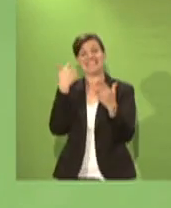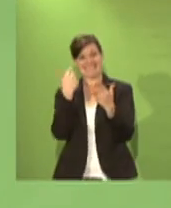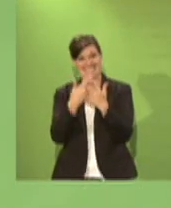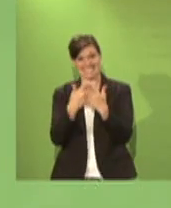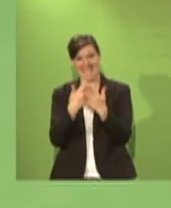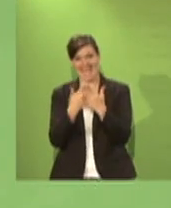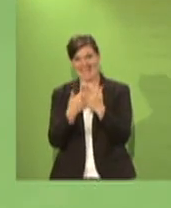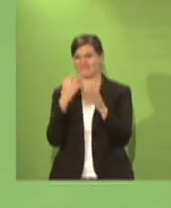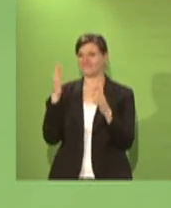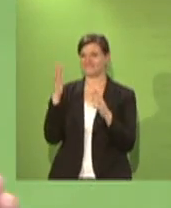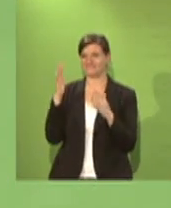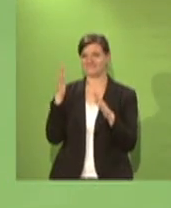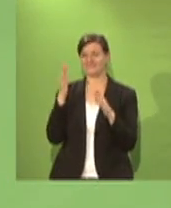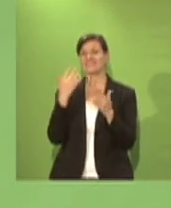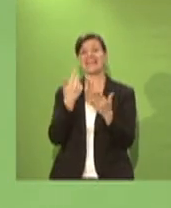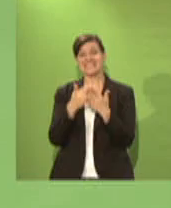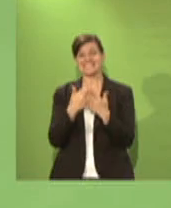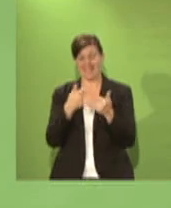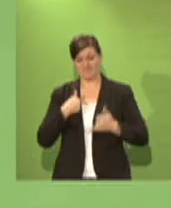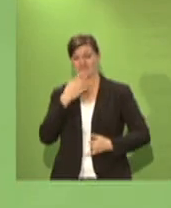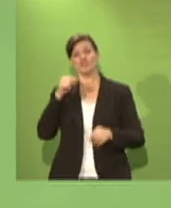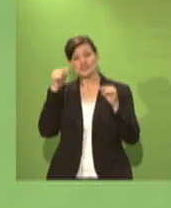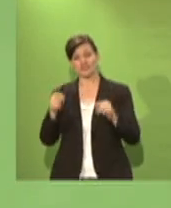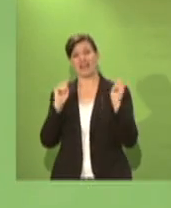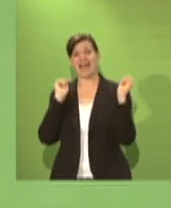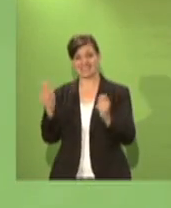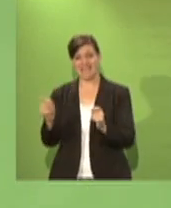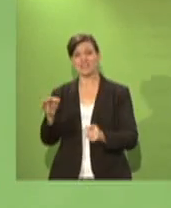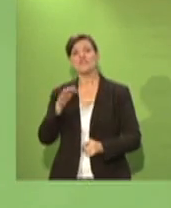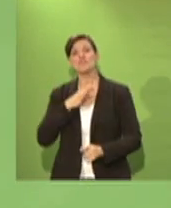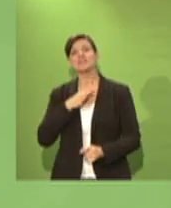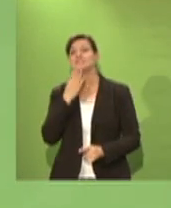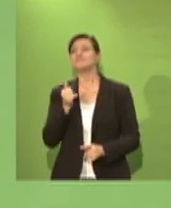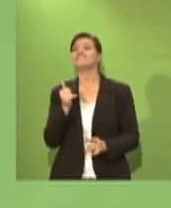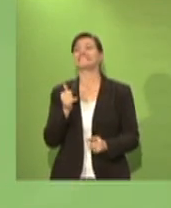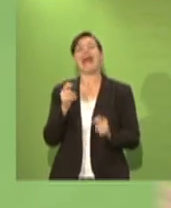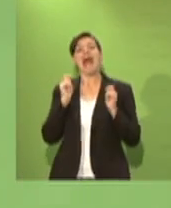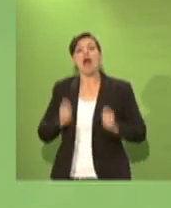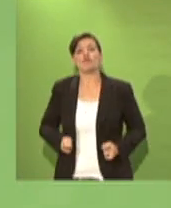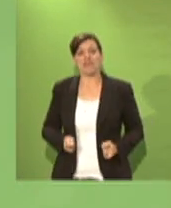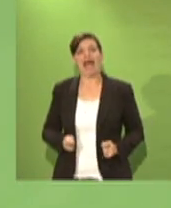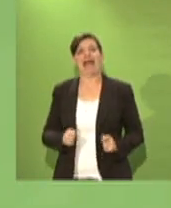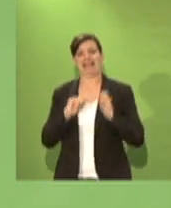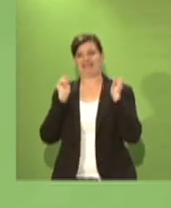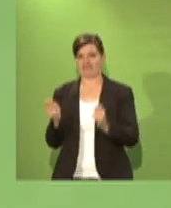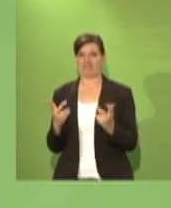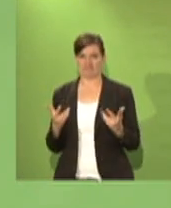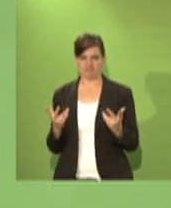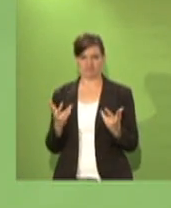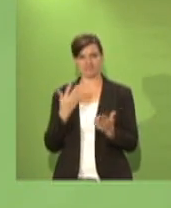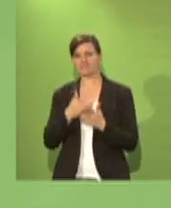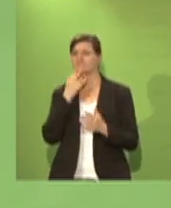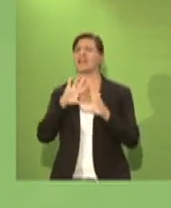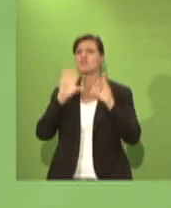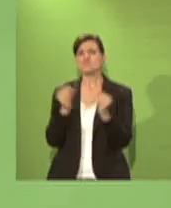Und deshalb möchte ich, dass wir diesen Antrag, für mich ist das ein Auftaktantrag, es ist ein globaler Antrag, der Ziele beschreibt, dass wir